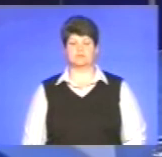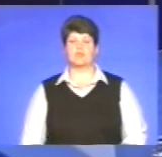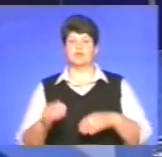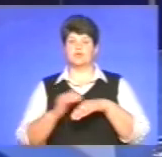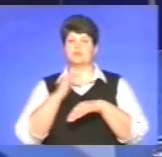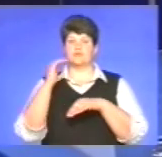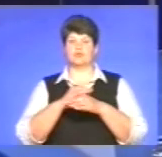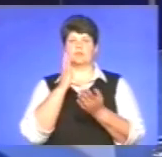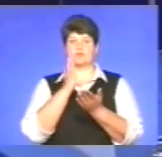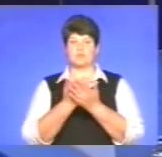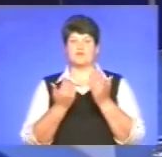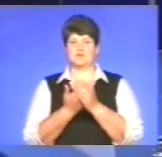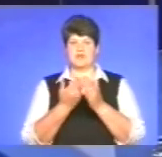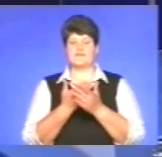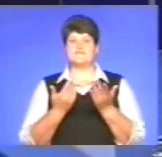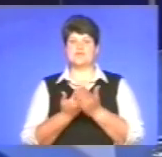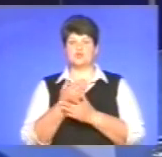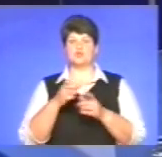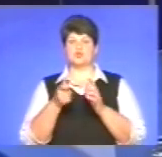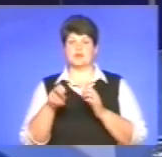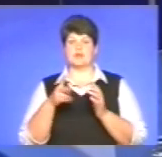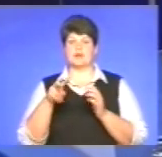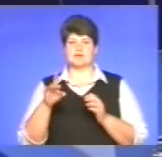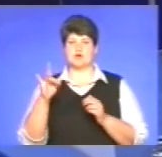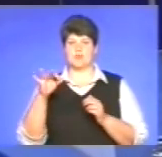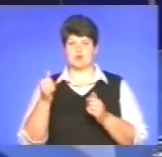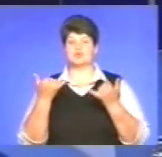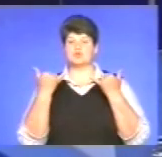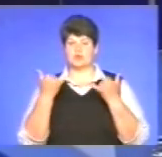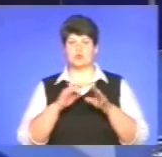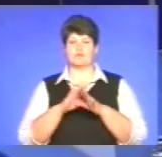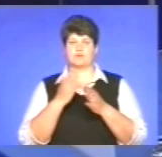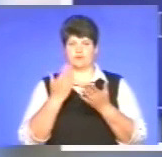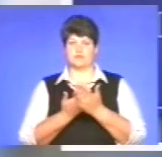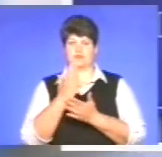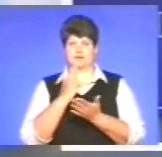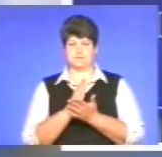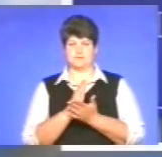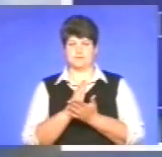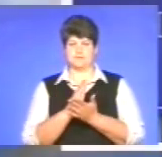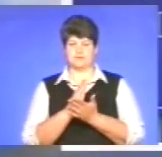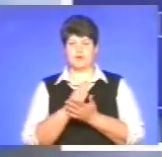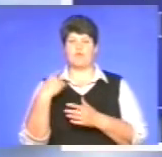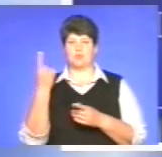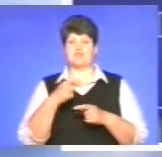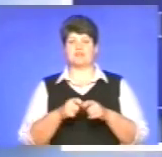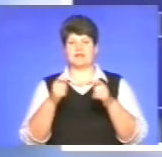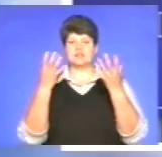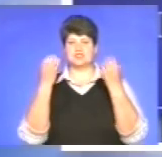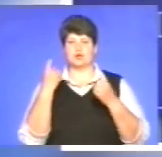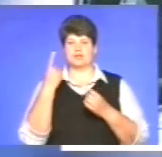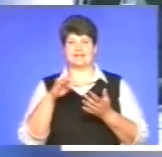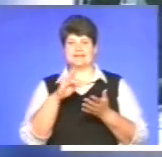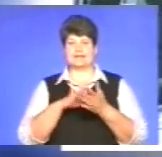Добрий вечір. У прямому ефірі «Вісті» у студії Лариса Романів. Сьогодні у випуску про таке. Області відкрили ще один центр